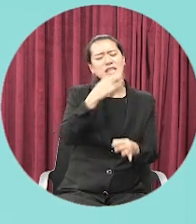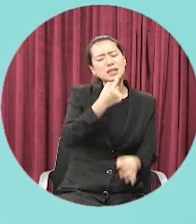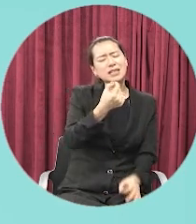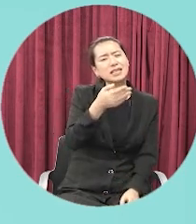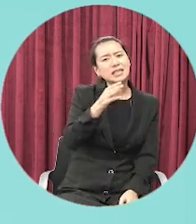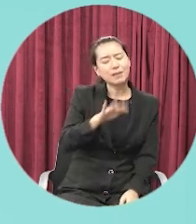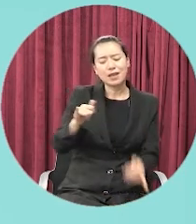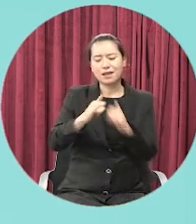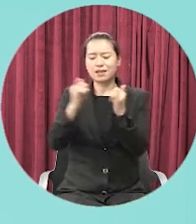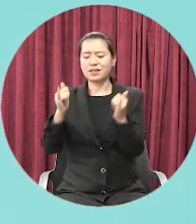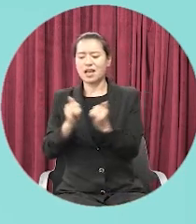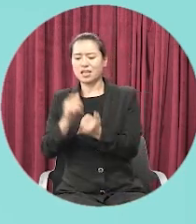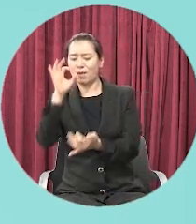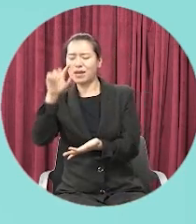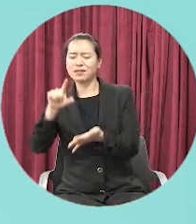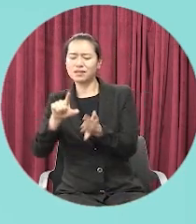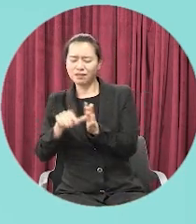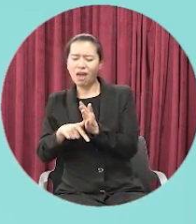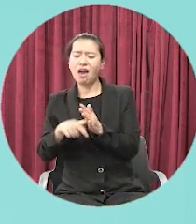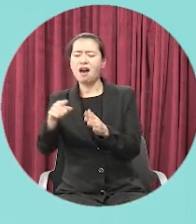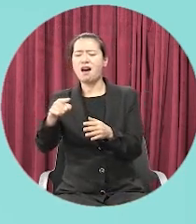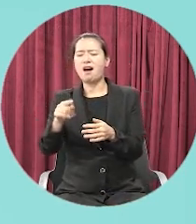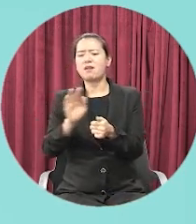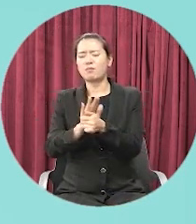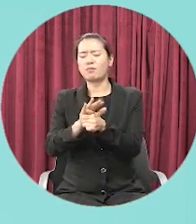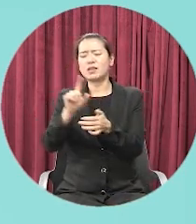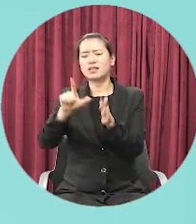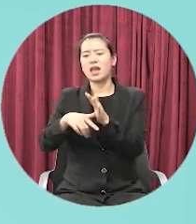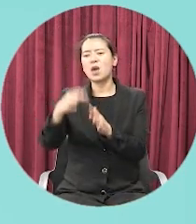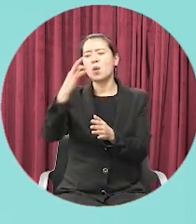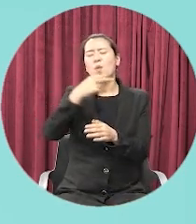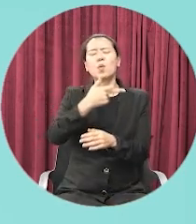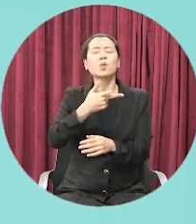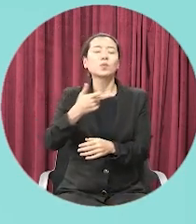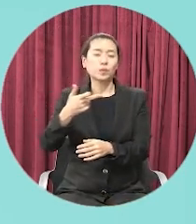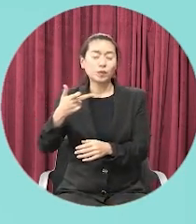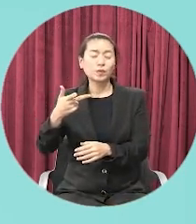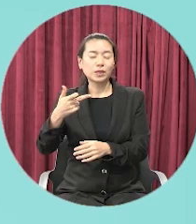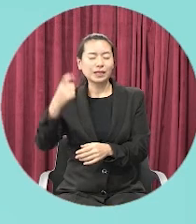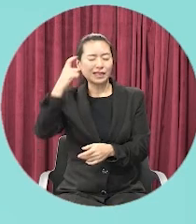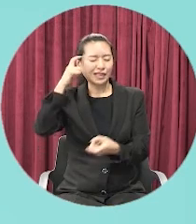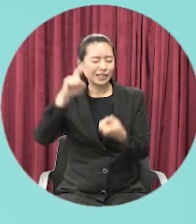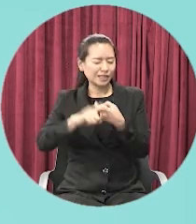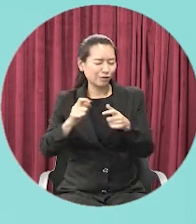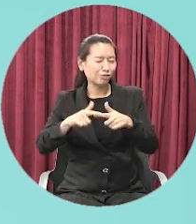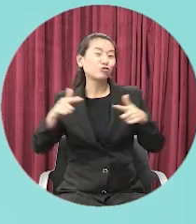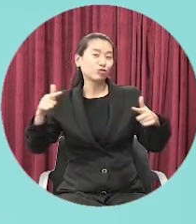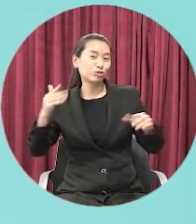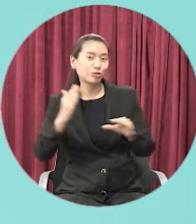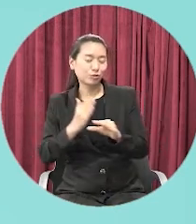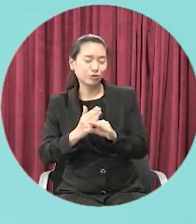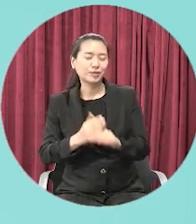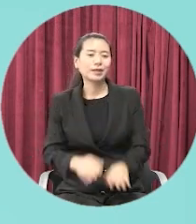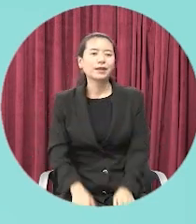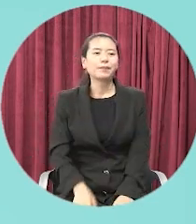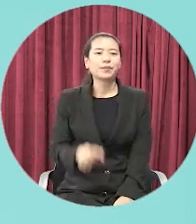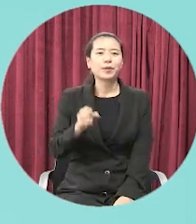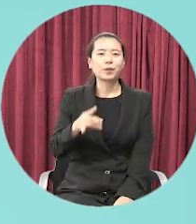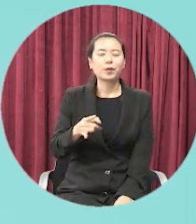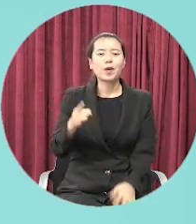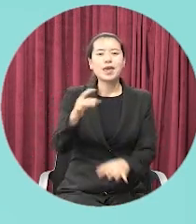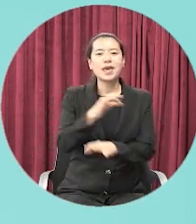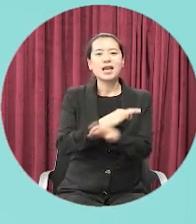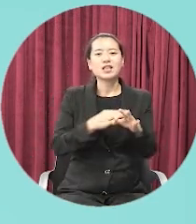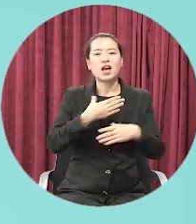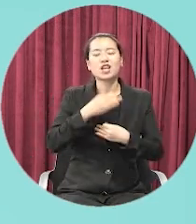색 딴 써 사회적 가치가 높은 자 긴급 외전 갈색이 조금 높아 쉬고 있고 또 하나는 또 행안부에 섬 id